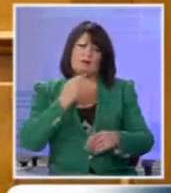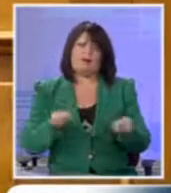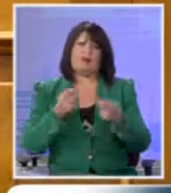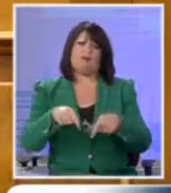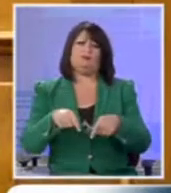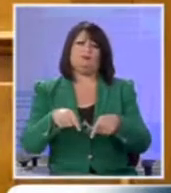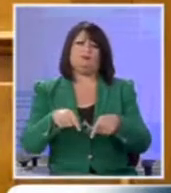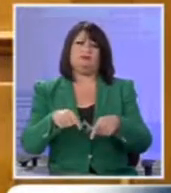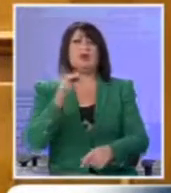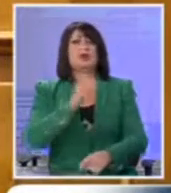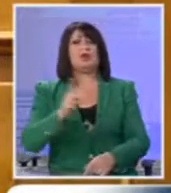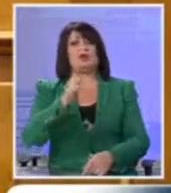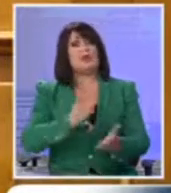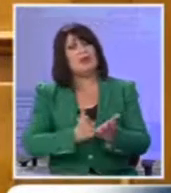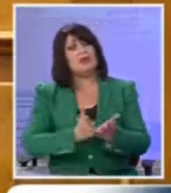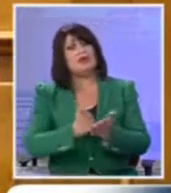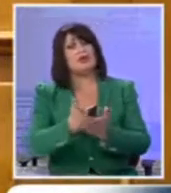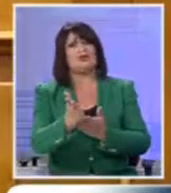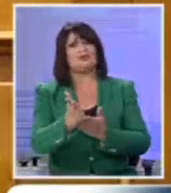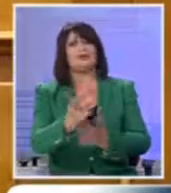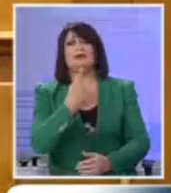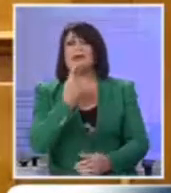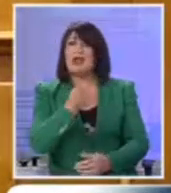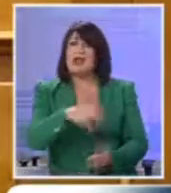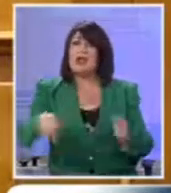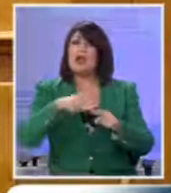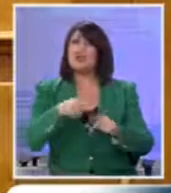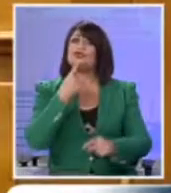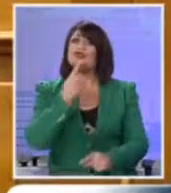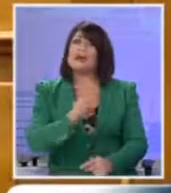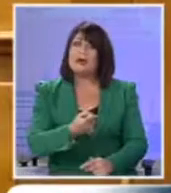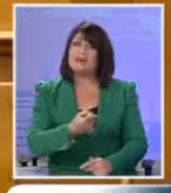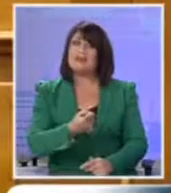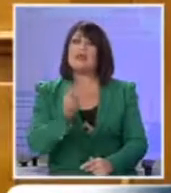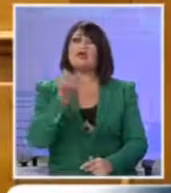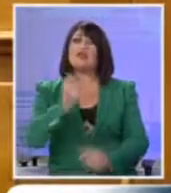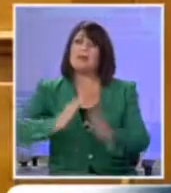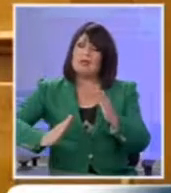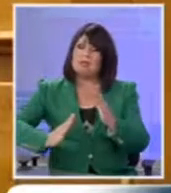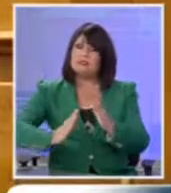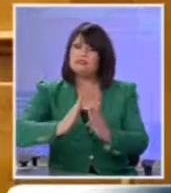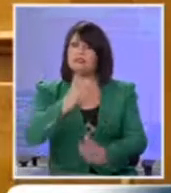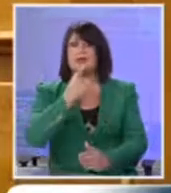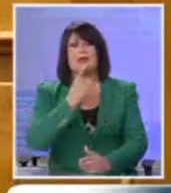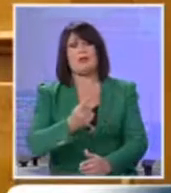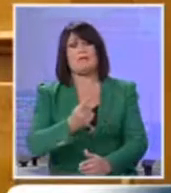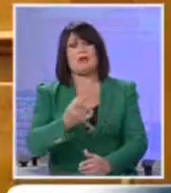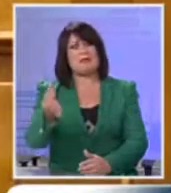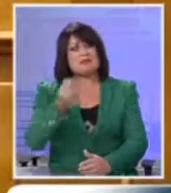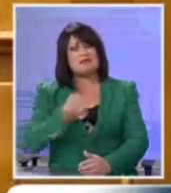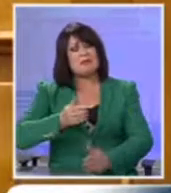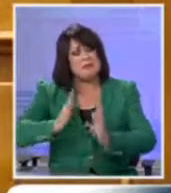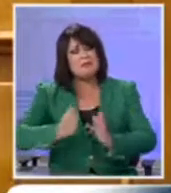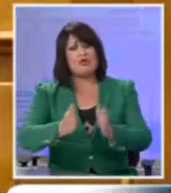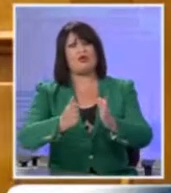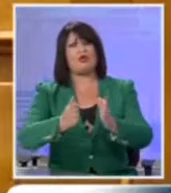προχώρα στην κοινωνική δικαιοσύνη. Λέει προχώρα στην ανάκαμψη της οικονομίας. Λέει προχώρα στην